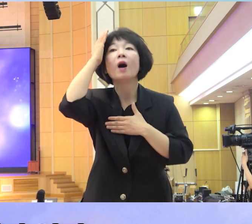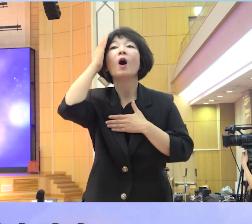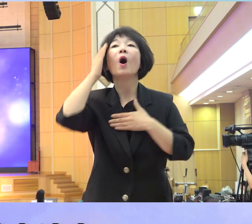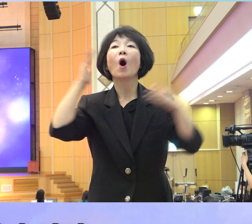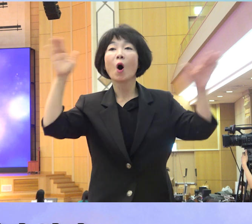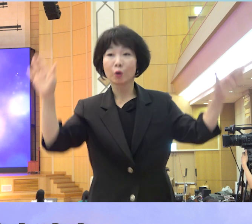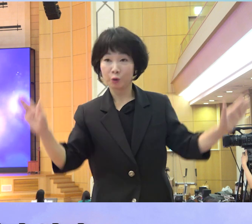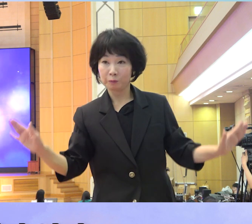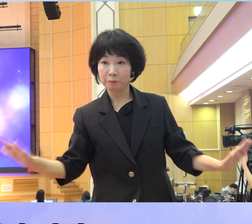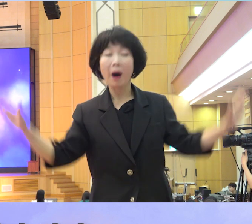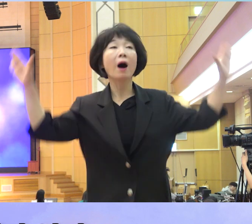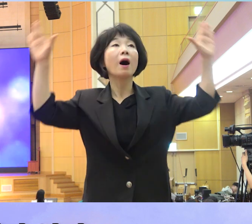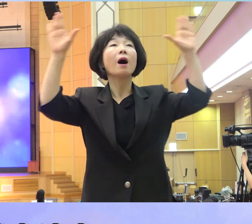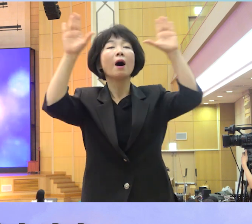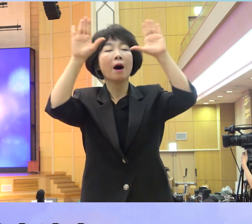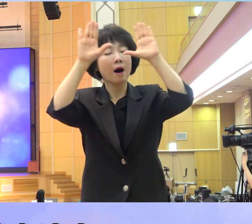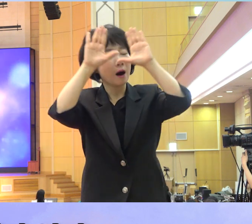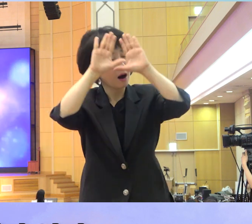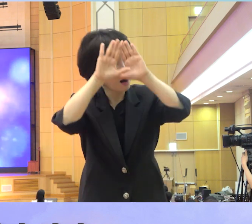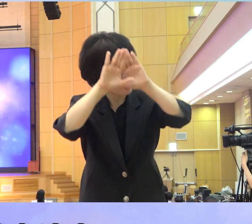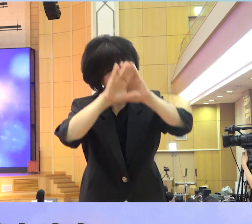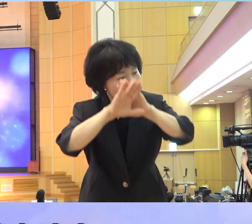지켜주신다. 어두운